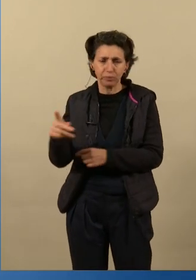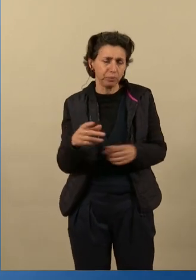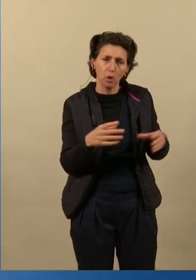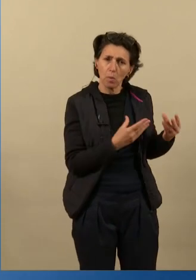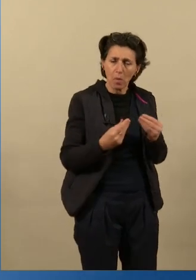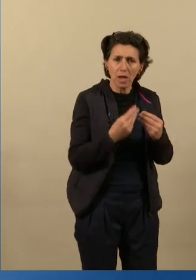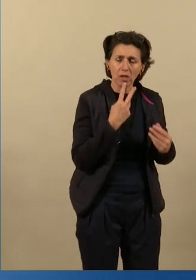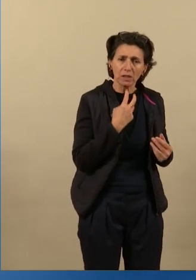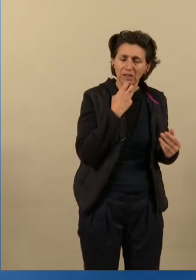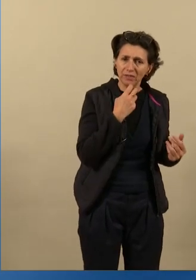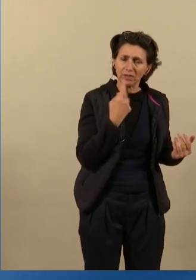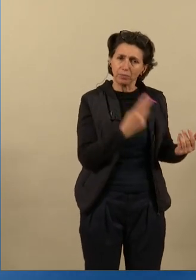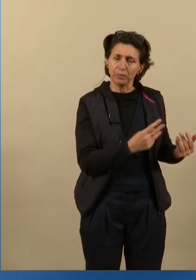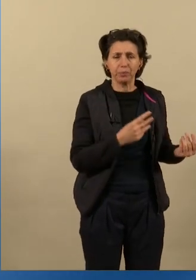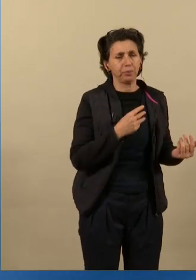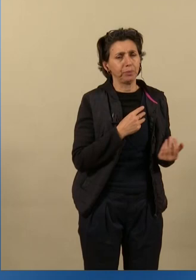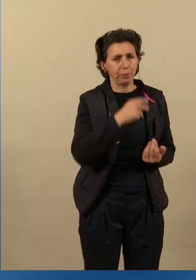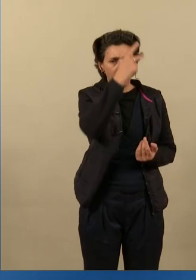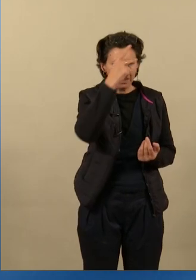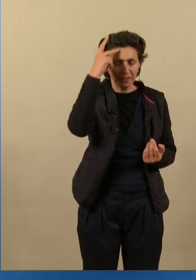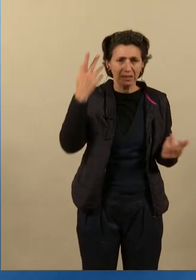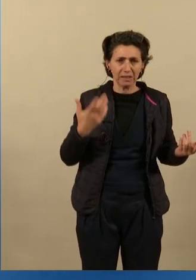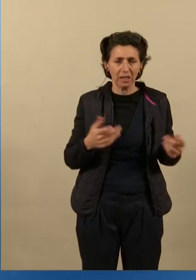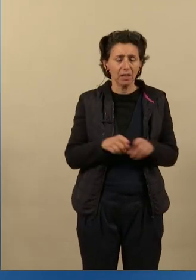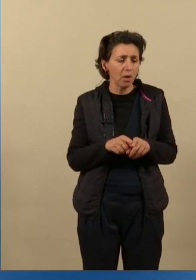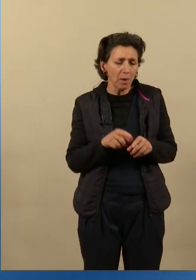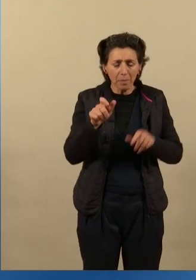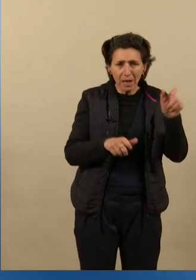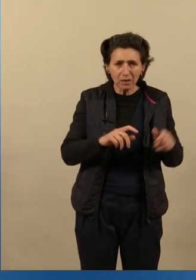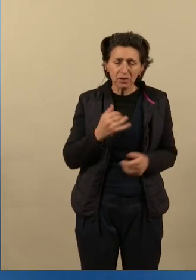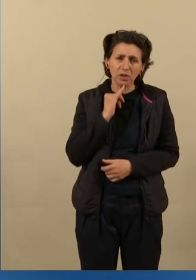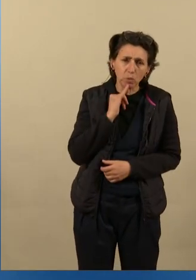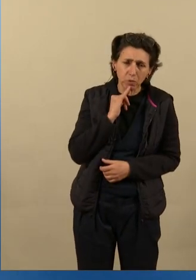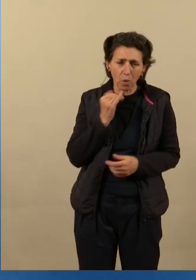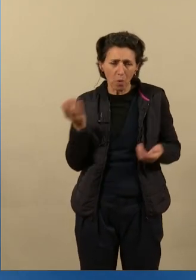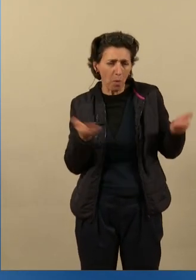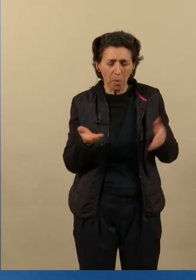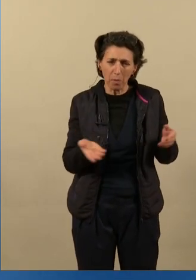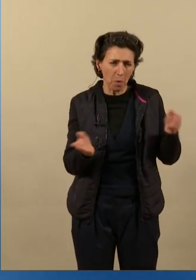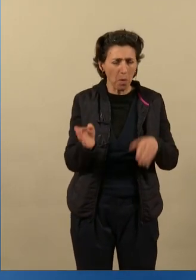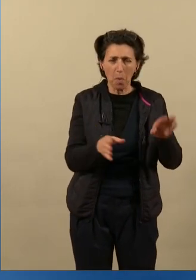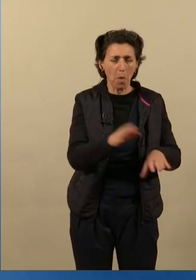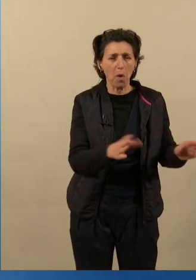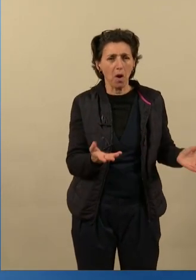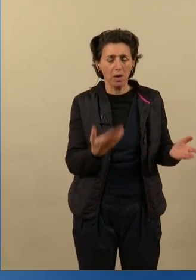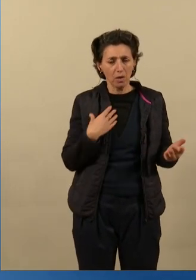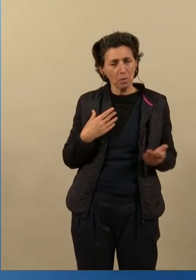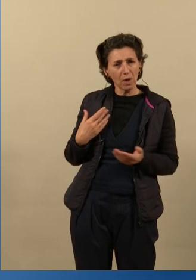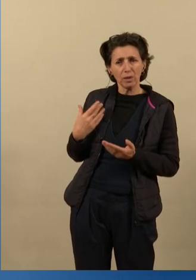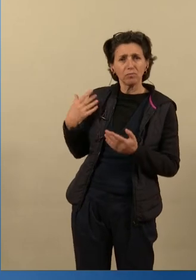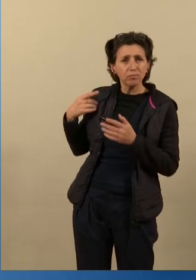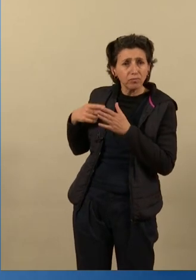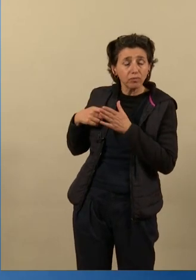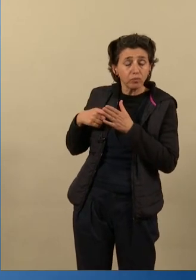ne saurait justifier la mort de civil innocents qu'il Meur sous les attaques du Hamas ou sous les bombes de tsal face au risque